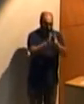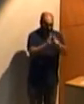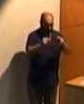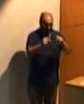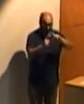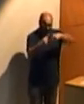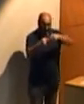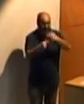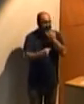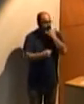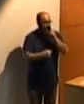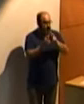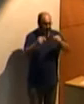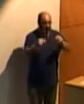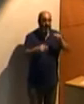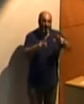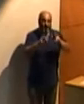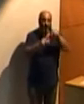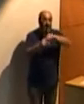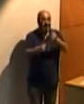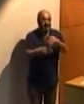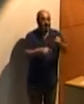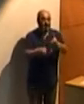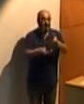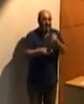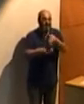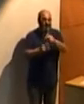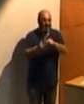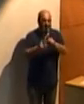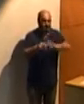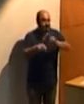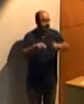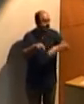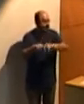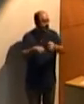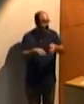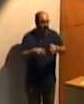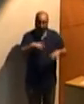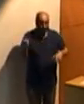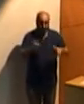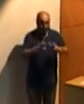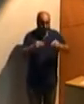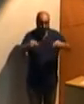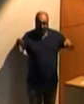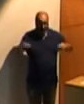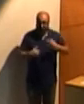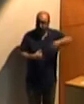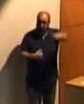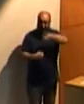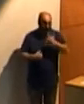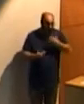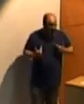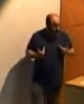erreurs certaines sont corrigés entre guillemets par le vivant et notre pas eh bien ces erreurs c'est nous